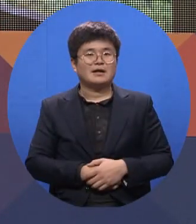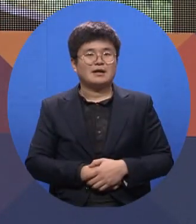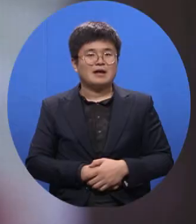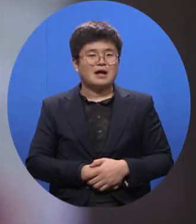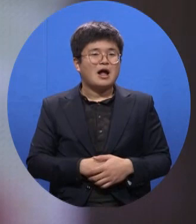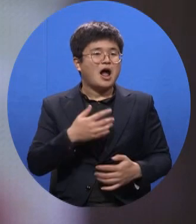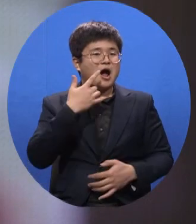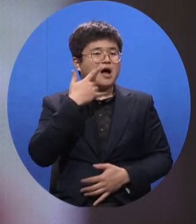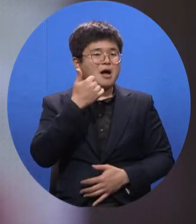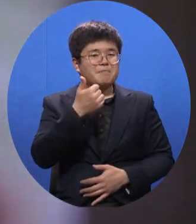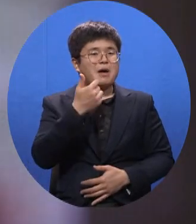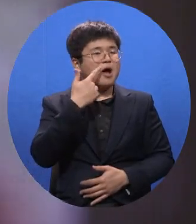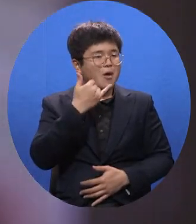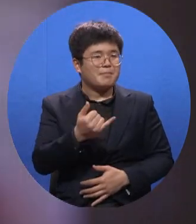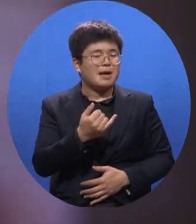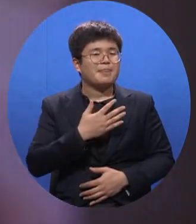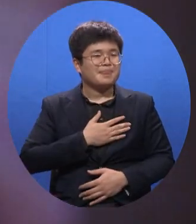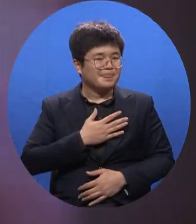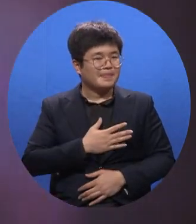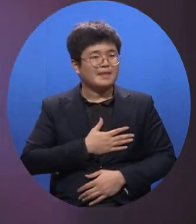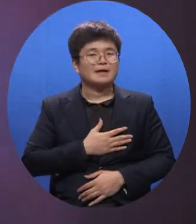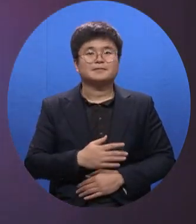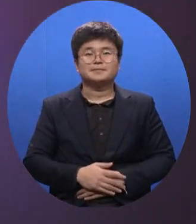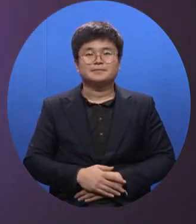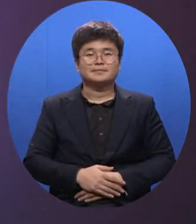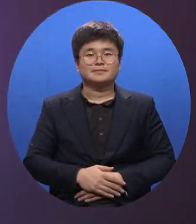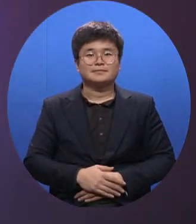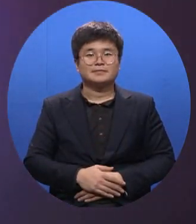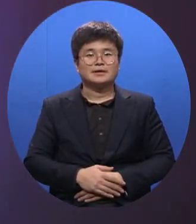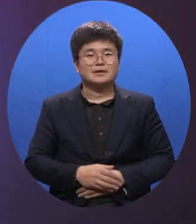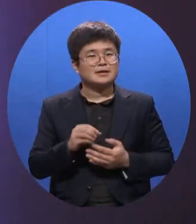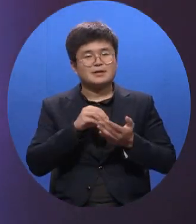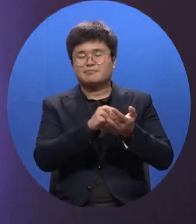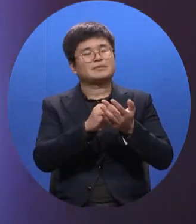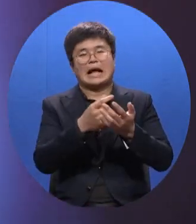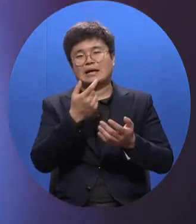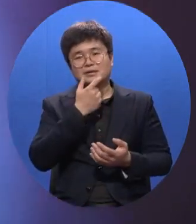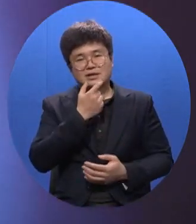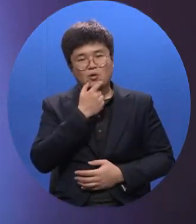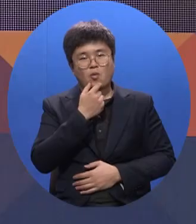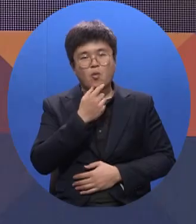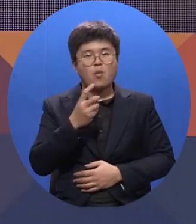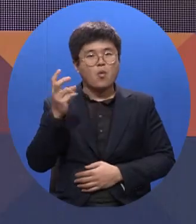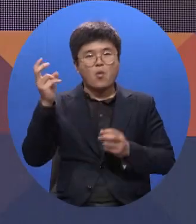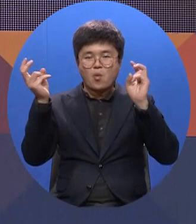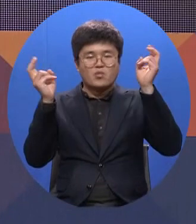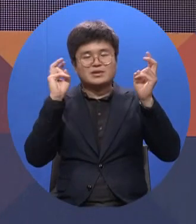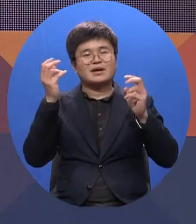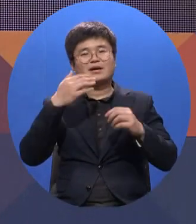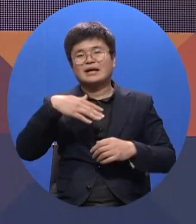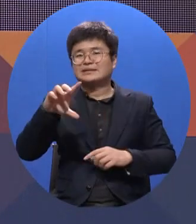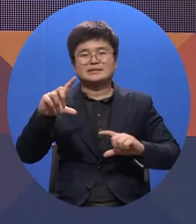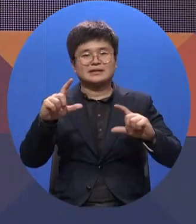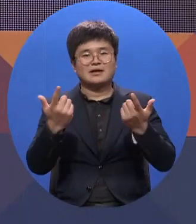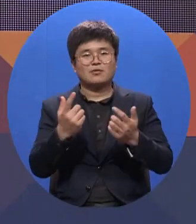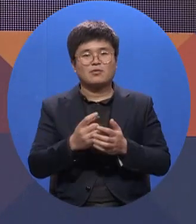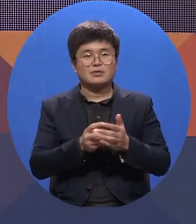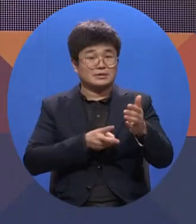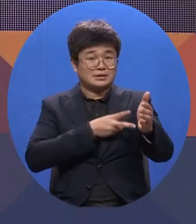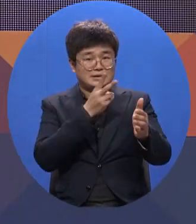나 나는 입사하고 회사의 않도록 하고 기차 따고